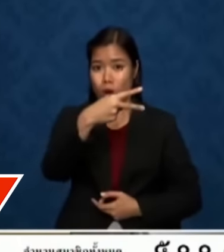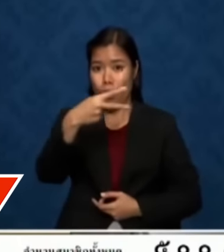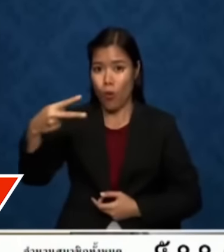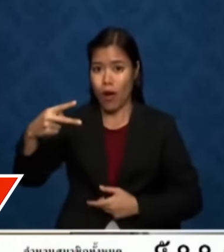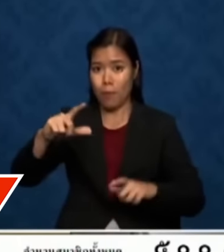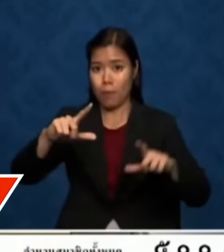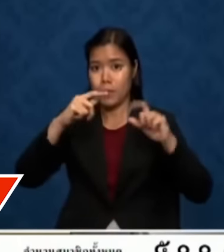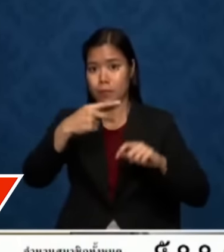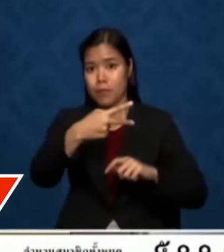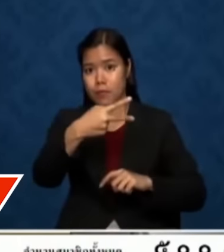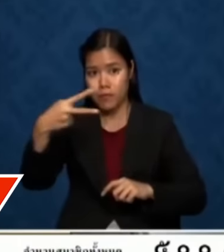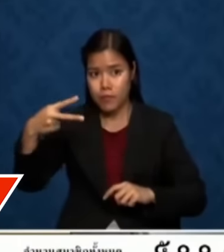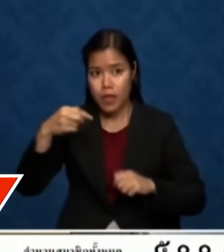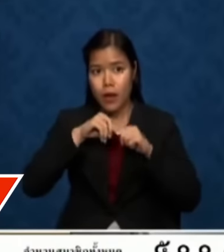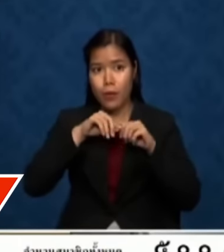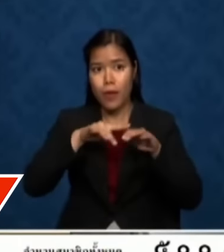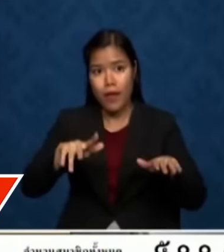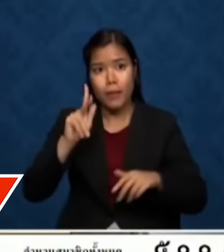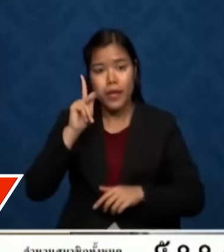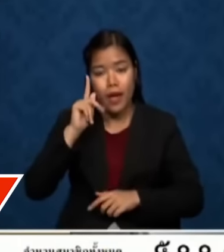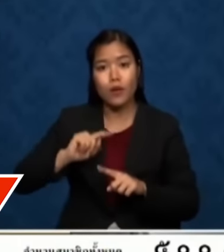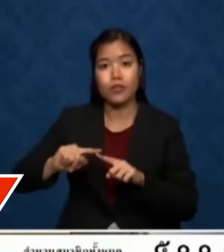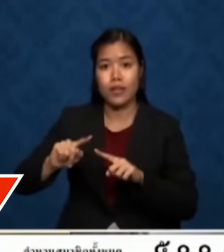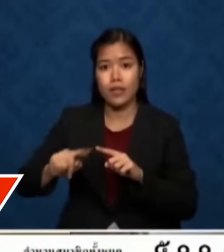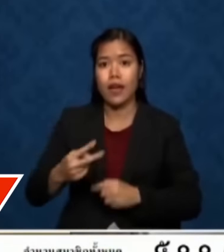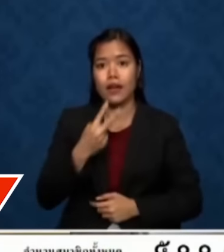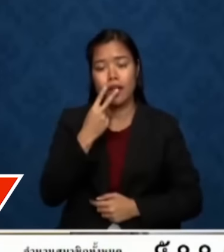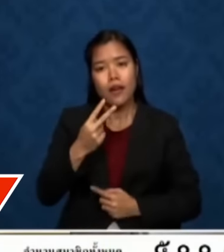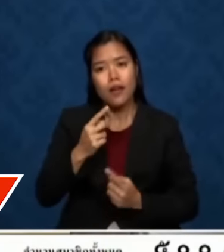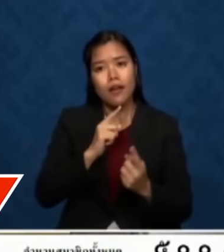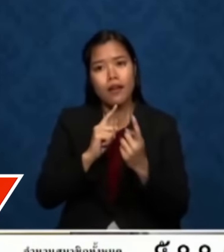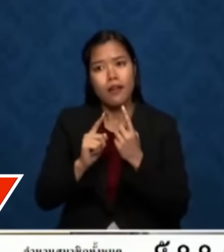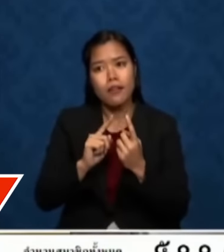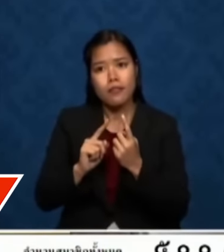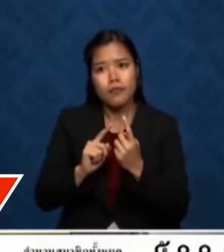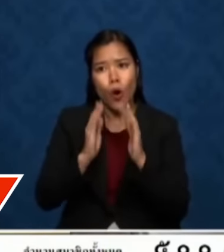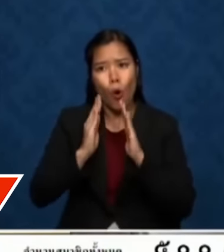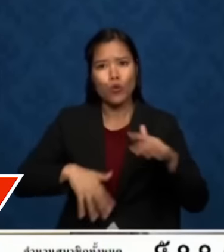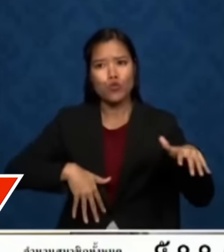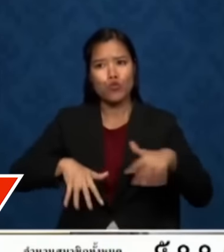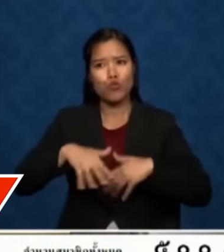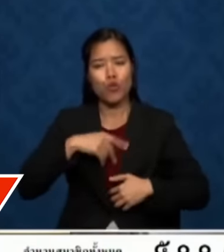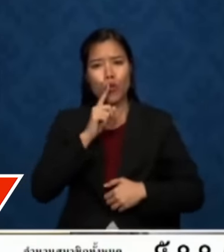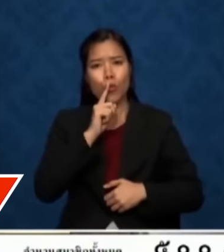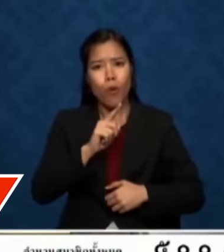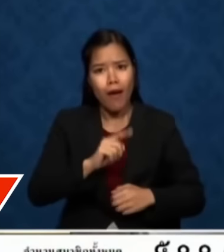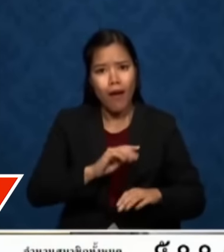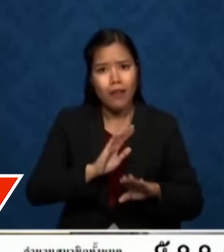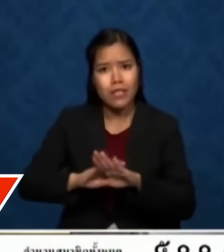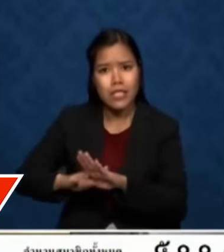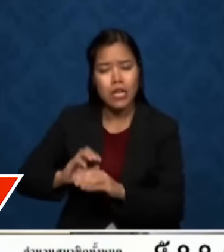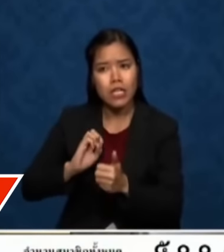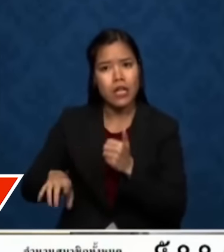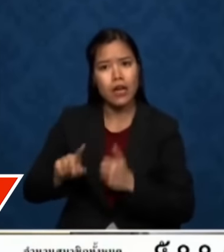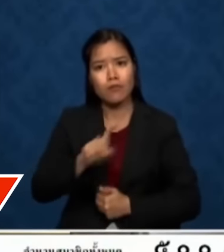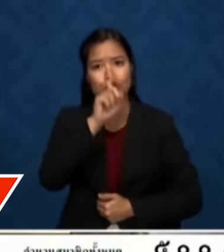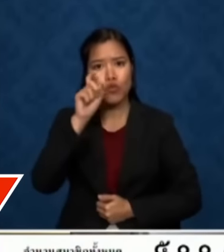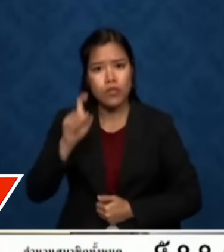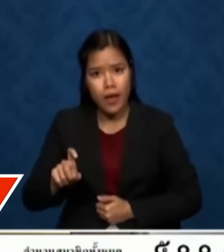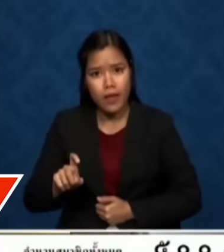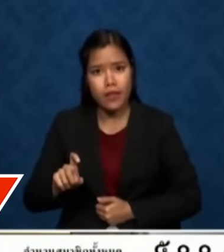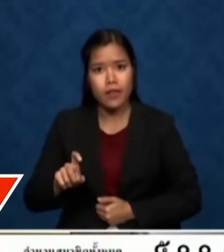ออกไปทางช่องทางของสื่อมวลชนค่ะแล้วมีการวิพากษ์วิจารณ์จากประชาชนหรือมีการถกเถียงตั้งคำถามวิ